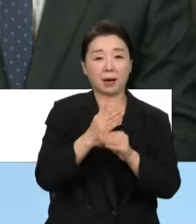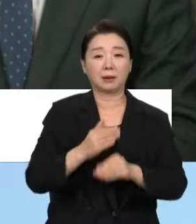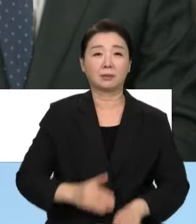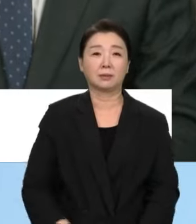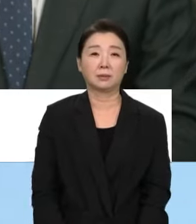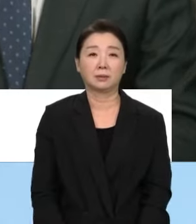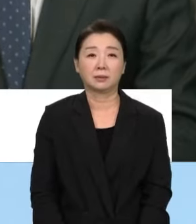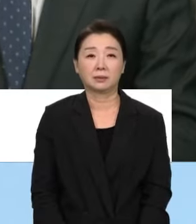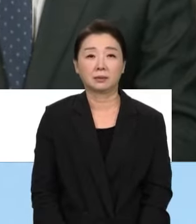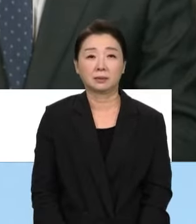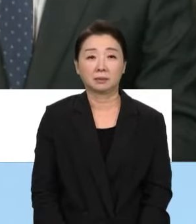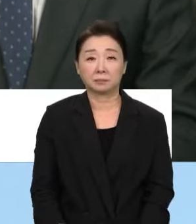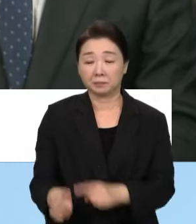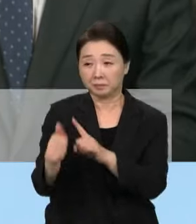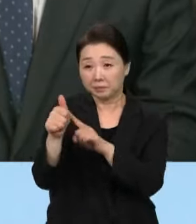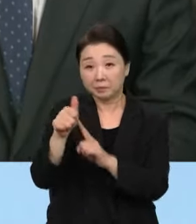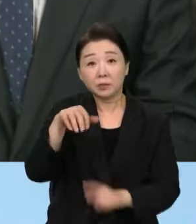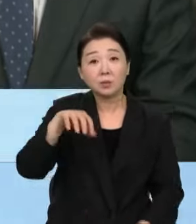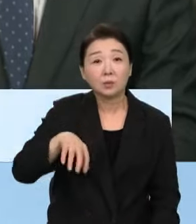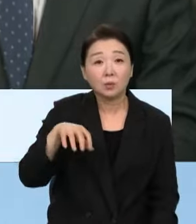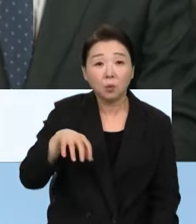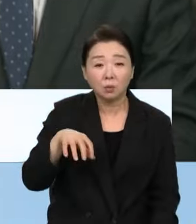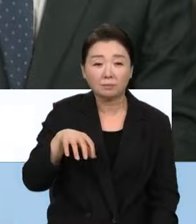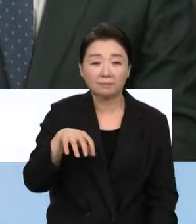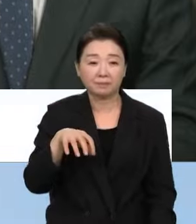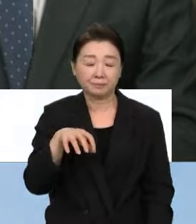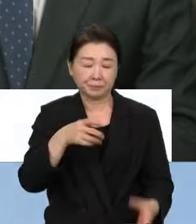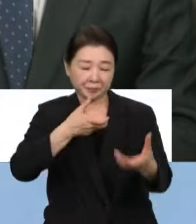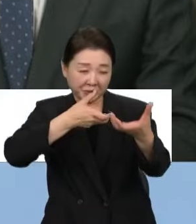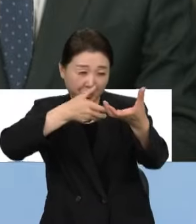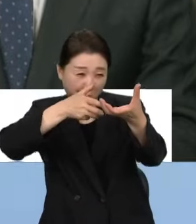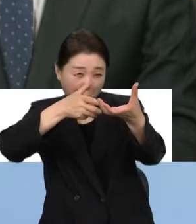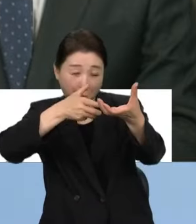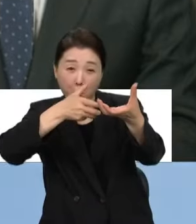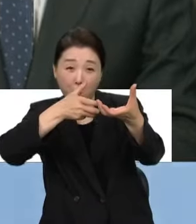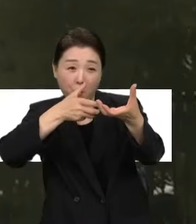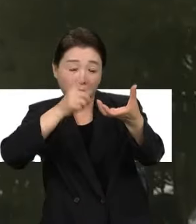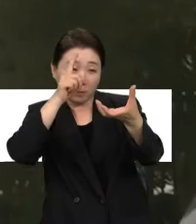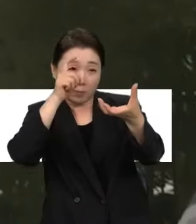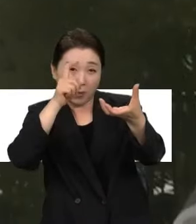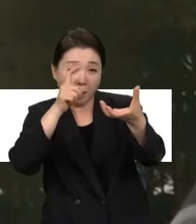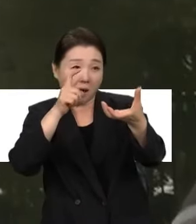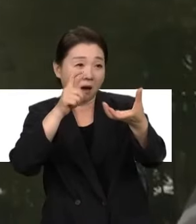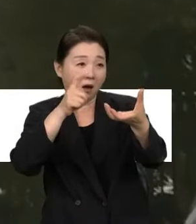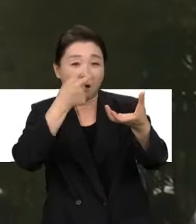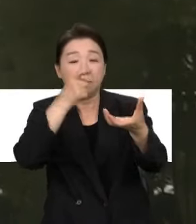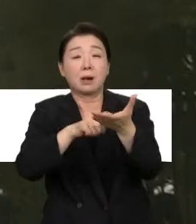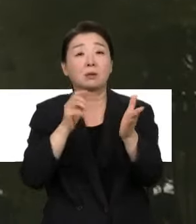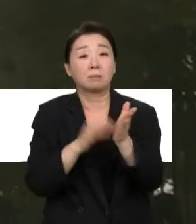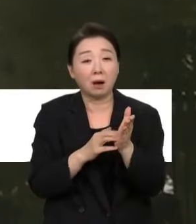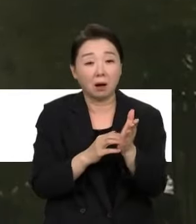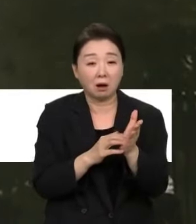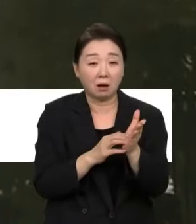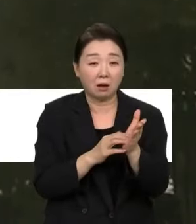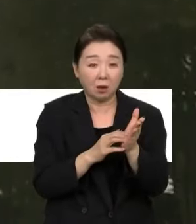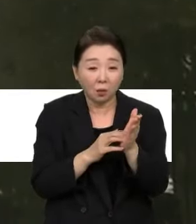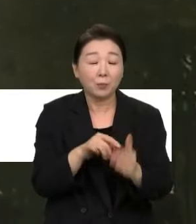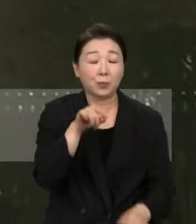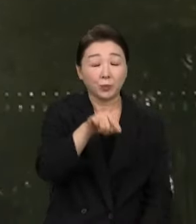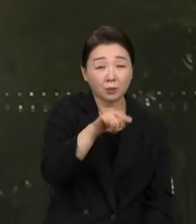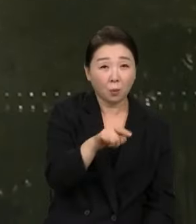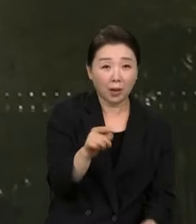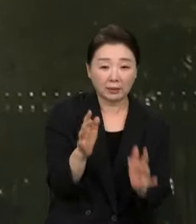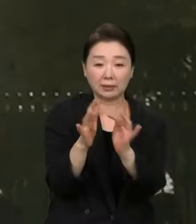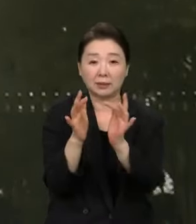중입니다 용의자가 있던 자리엔 고성능 촬영 장비도 발견됐습니다 범행을 인터넷으로 생중계 하려고